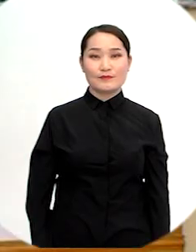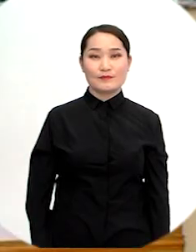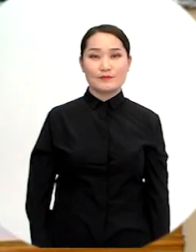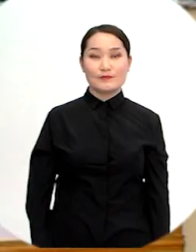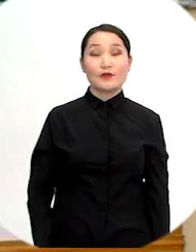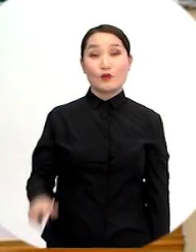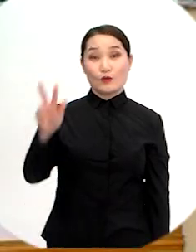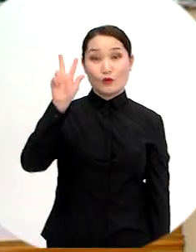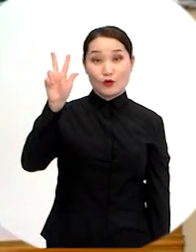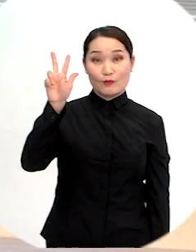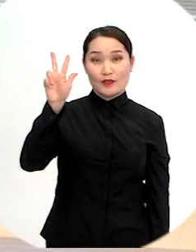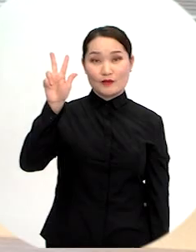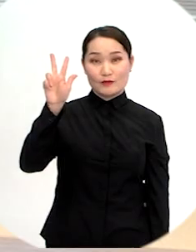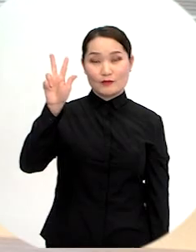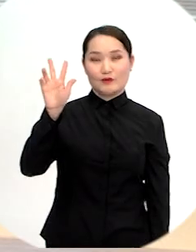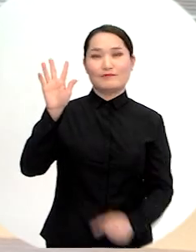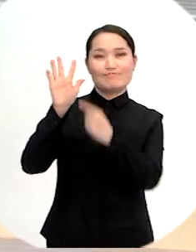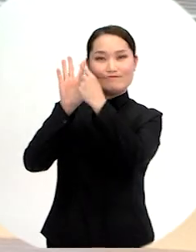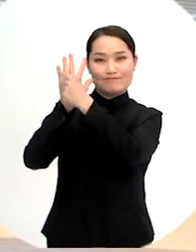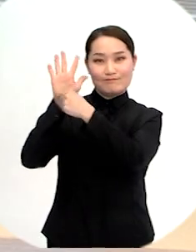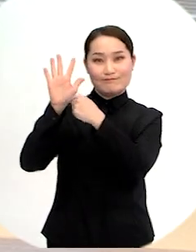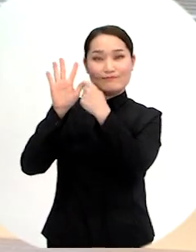Мөн 3 байна.